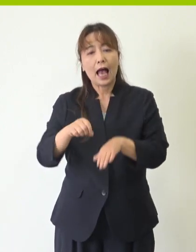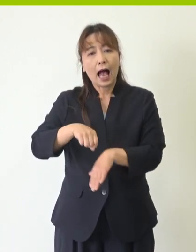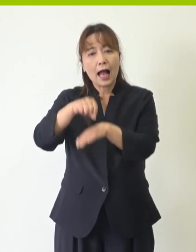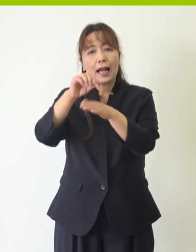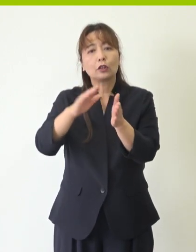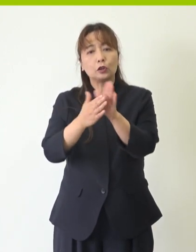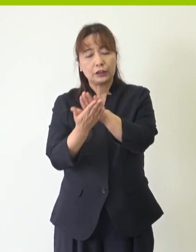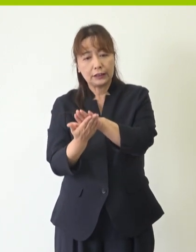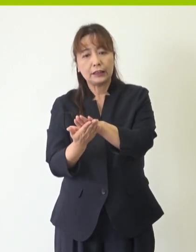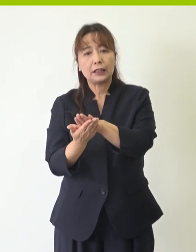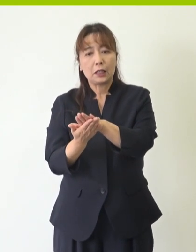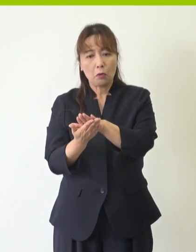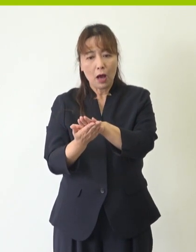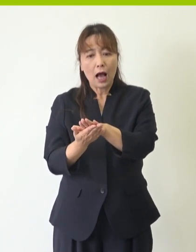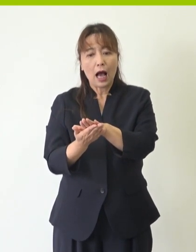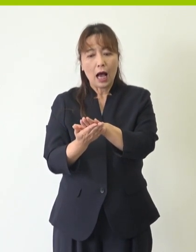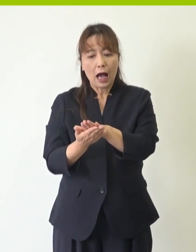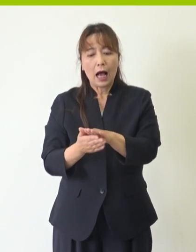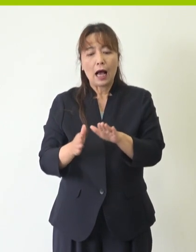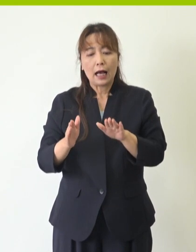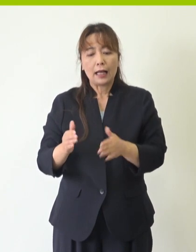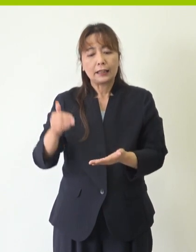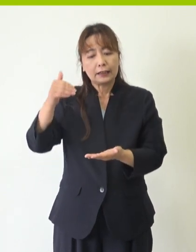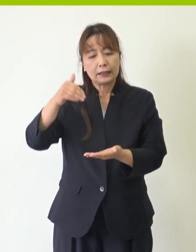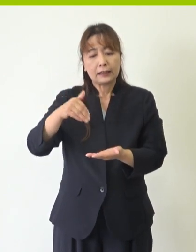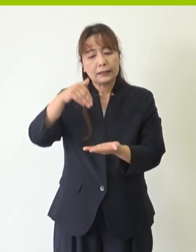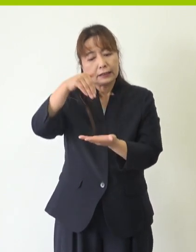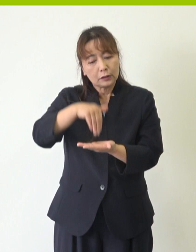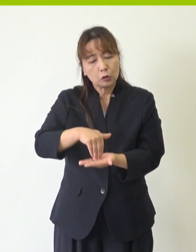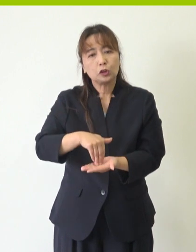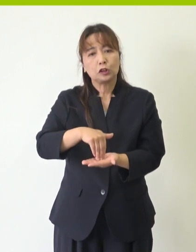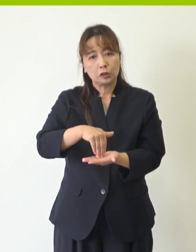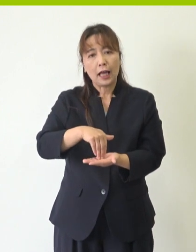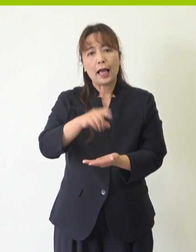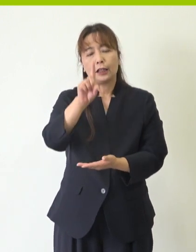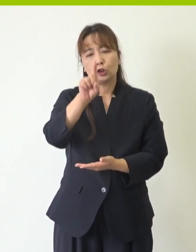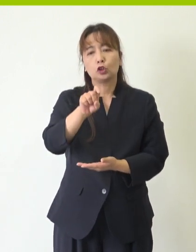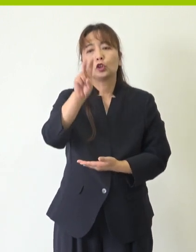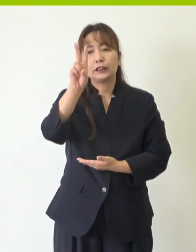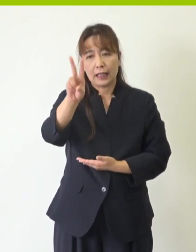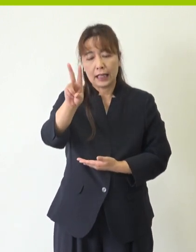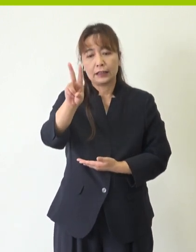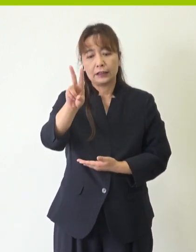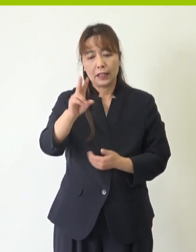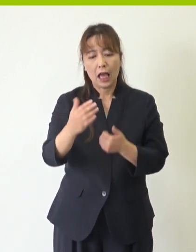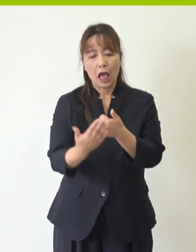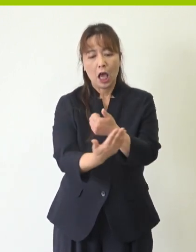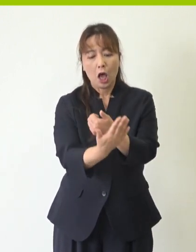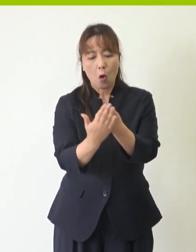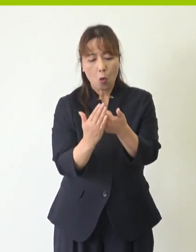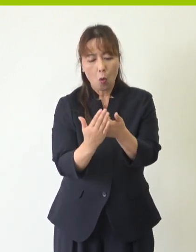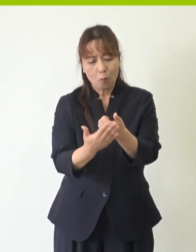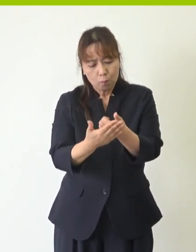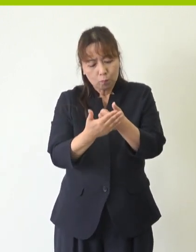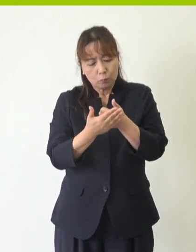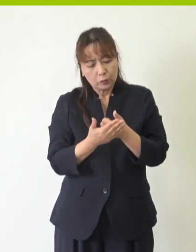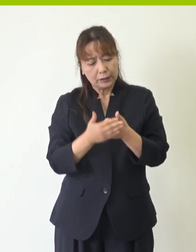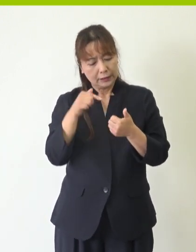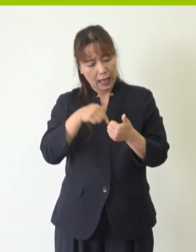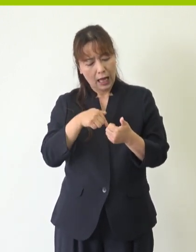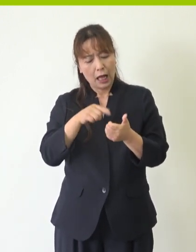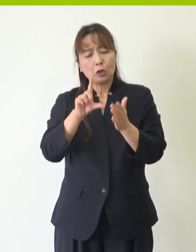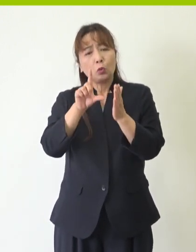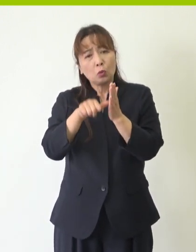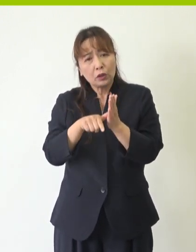ましてはで過去10年でも最初の12件ということでございますあの保護した段階で既にもう